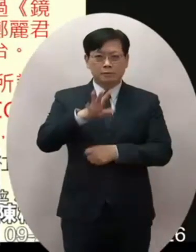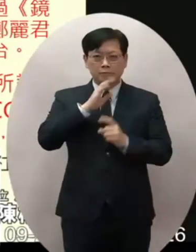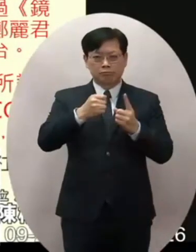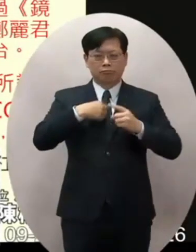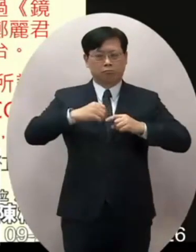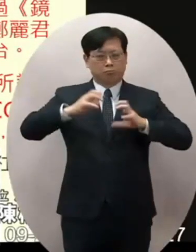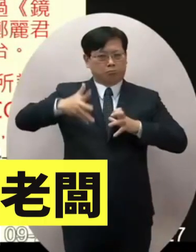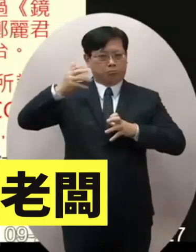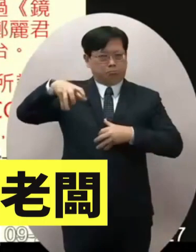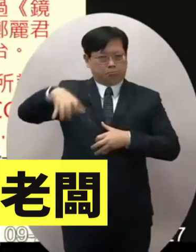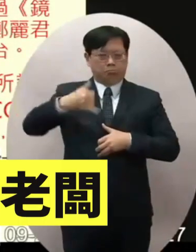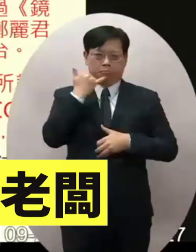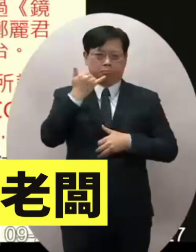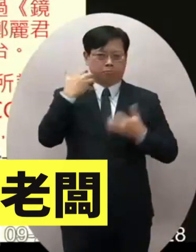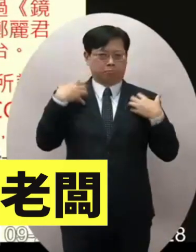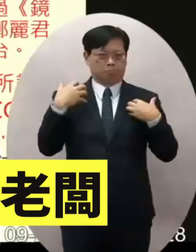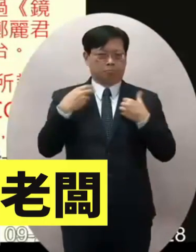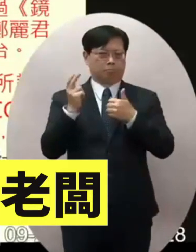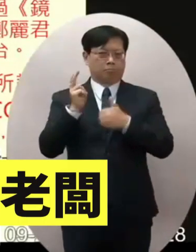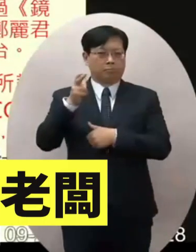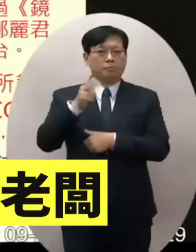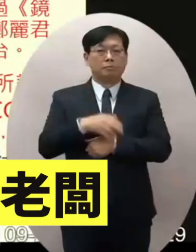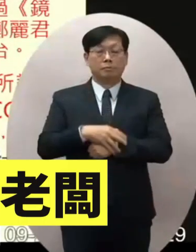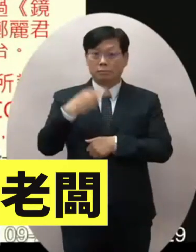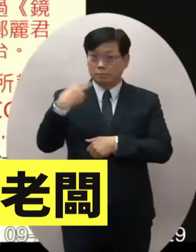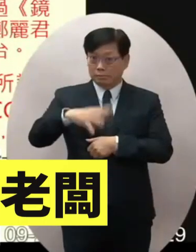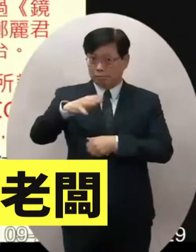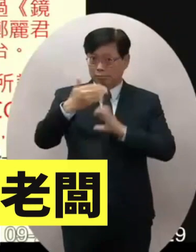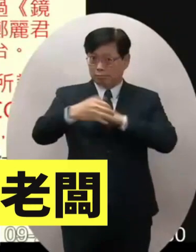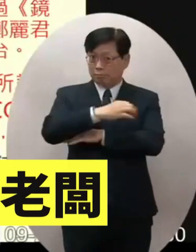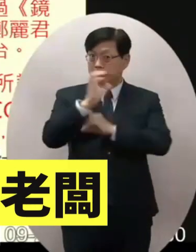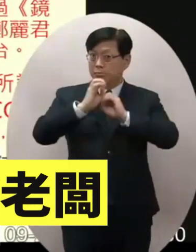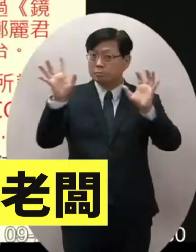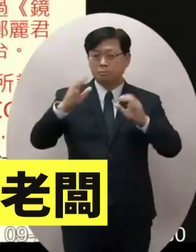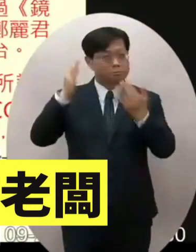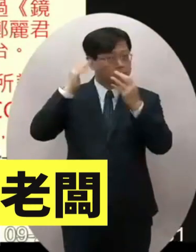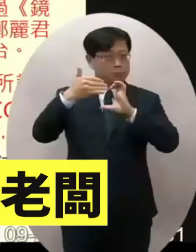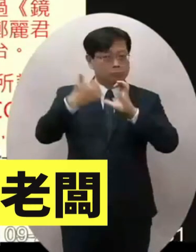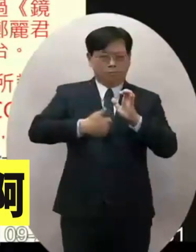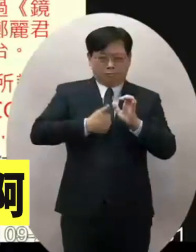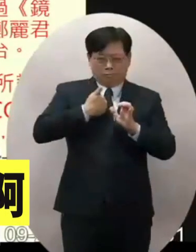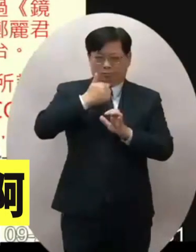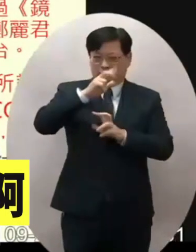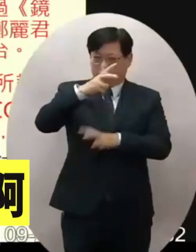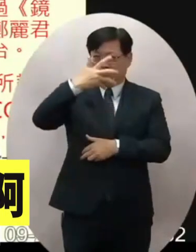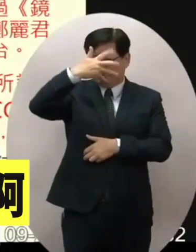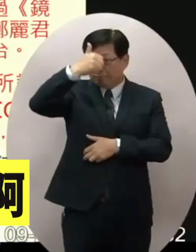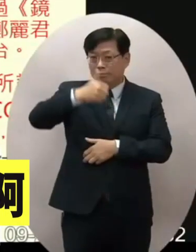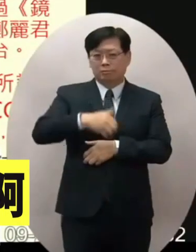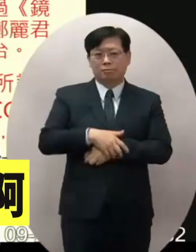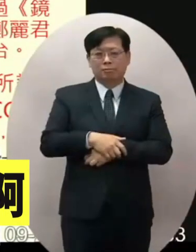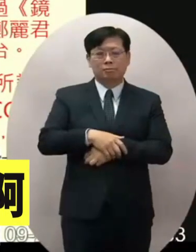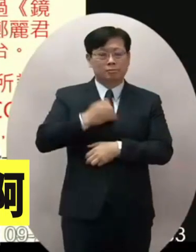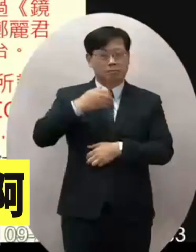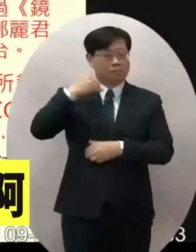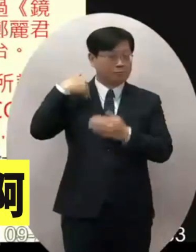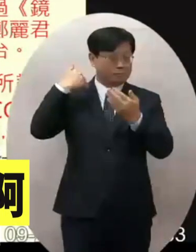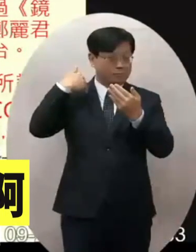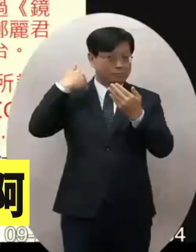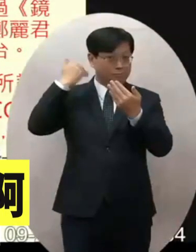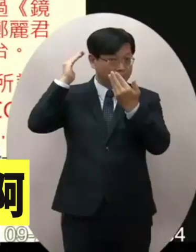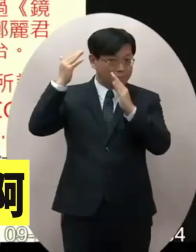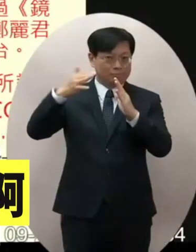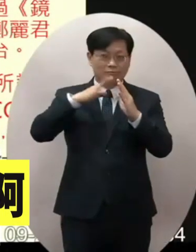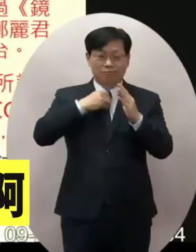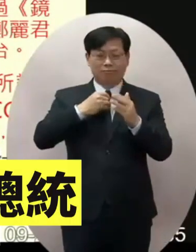达总统府。那也有媒体报道，静电视真正的老板，也就是静周刊的社